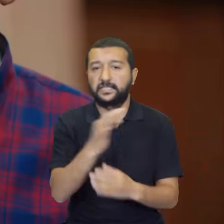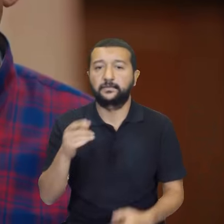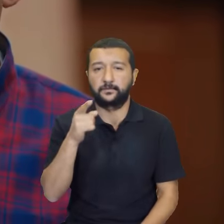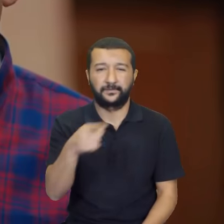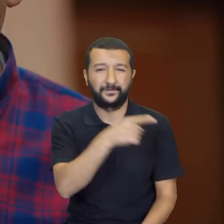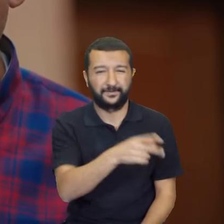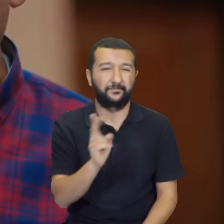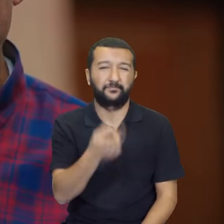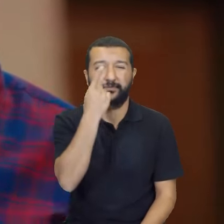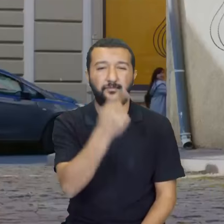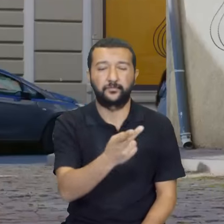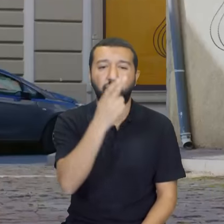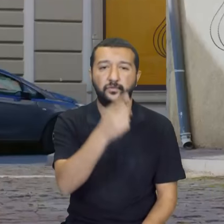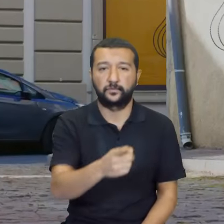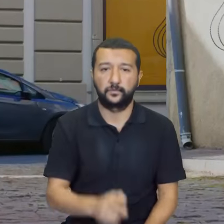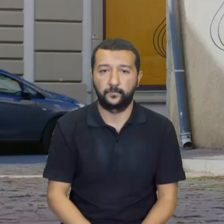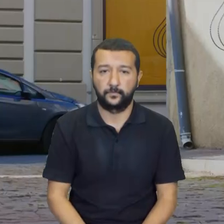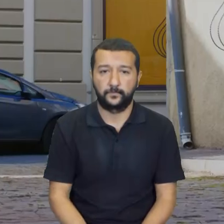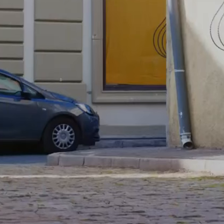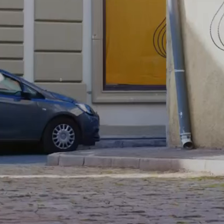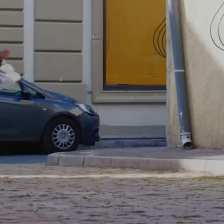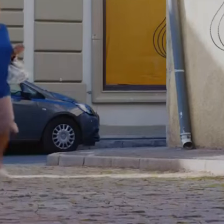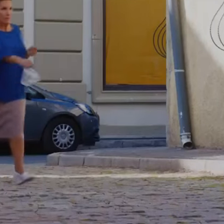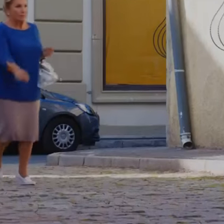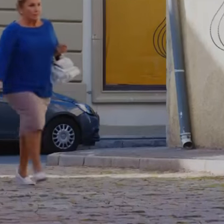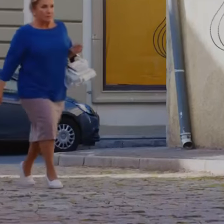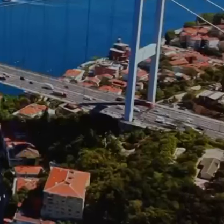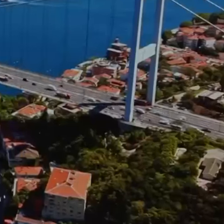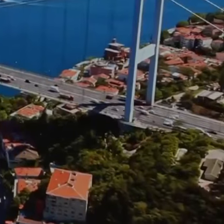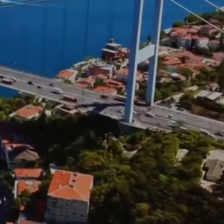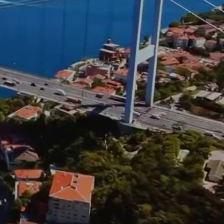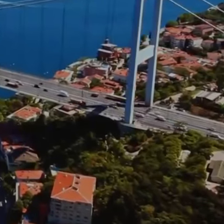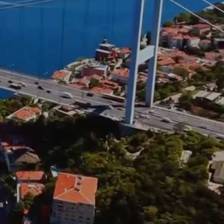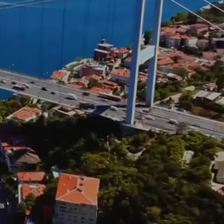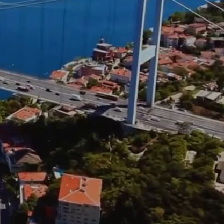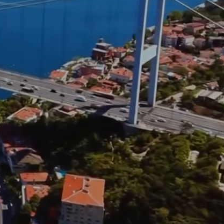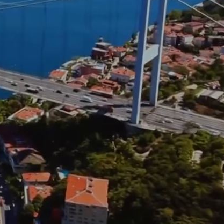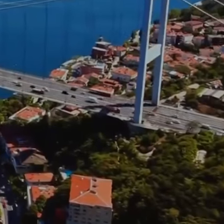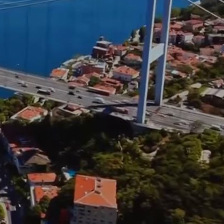Beceriksiz. Kifayetsiz. Pasaj yazılı binanın önünden ayrıldılar.